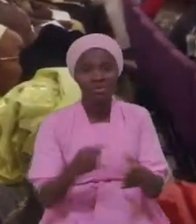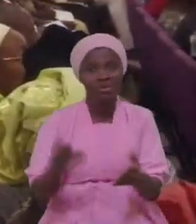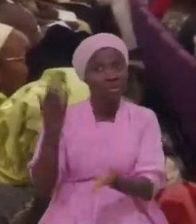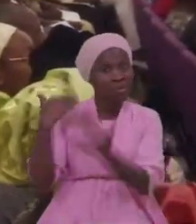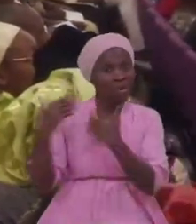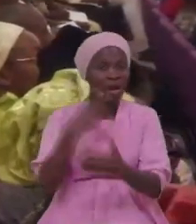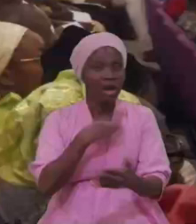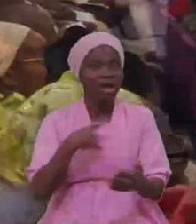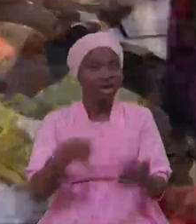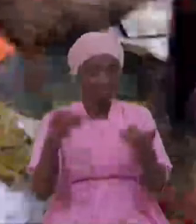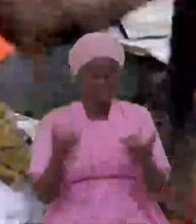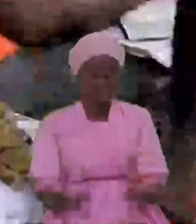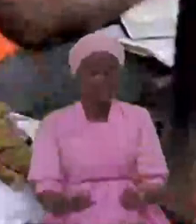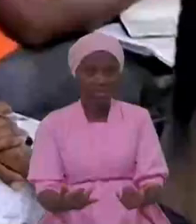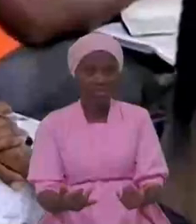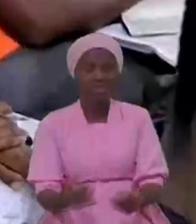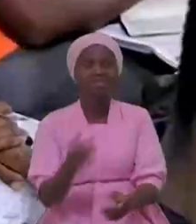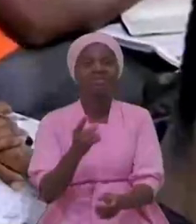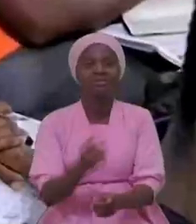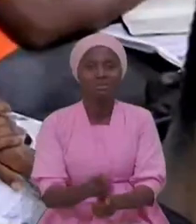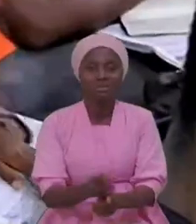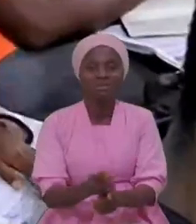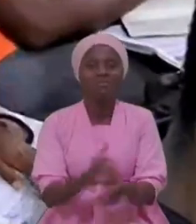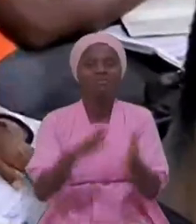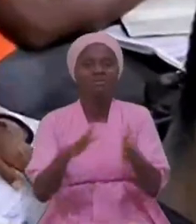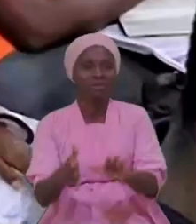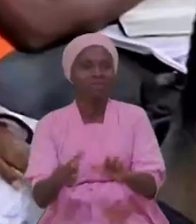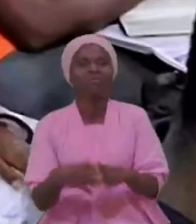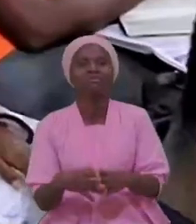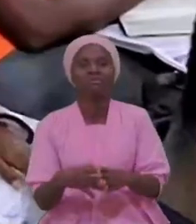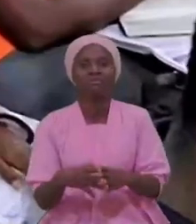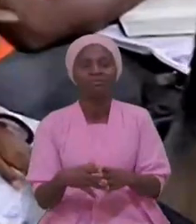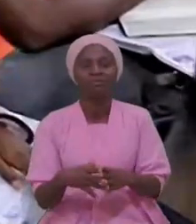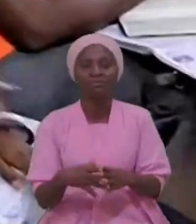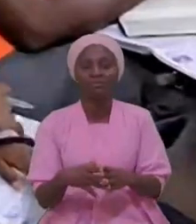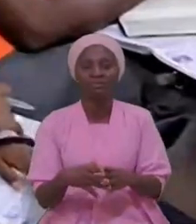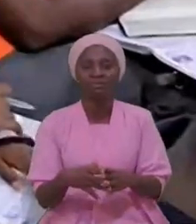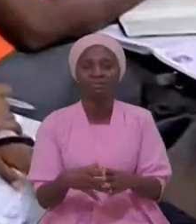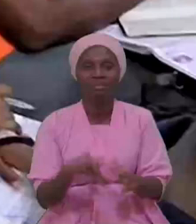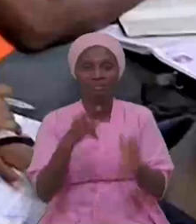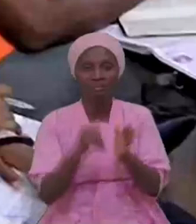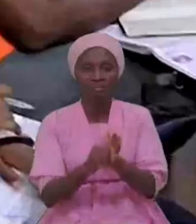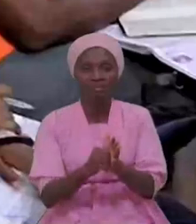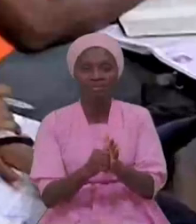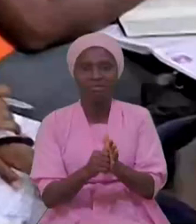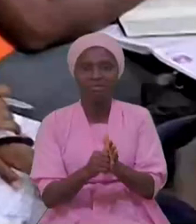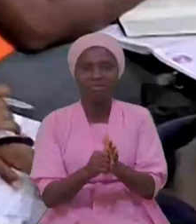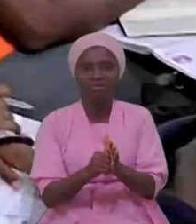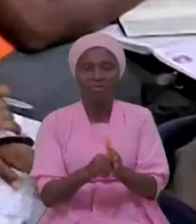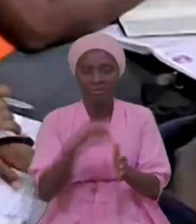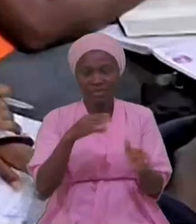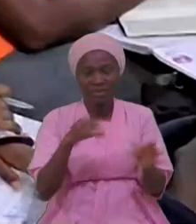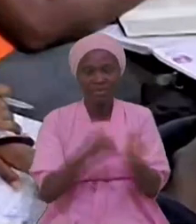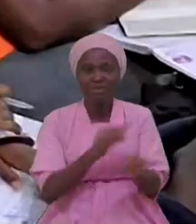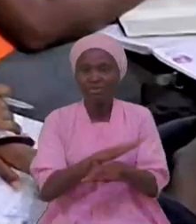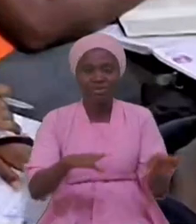passé et le présent. Simplement, elle est morte. Tel que le cadavre ne se